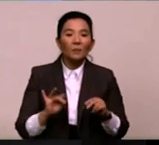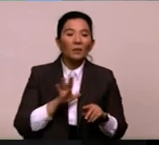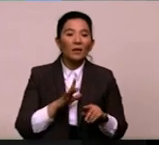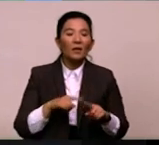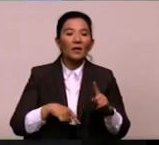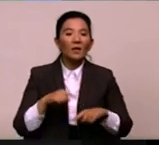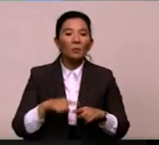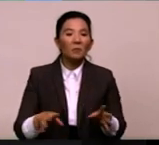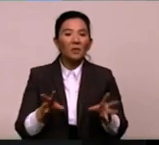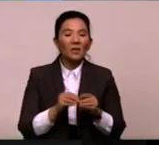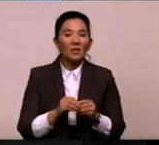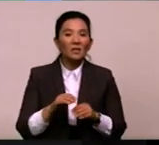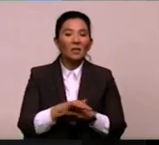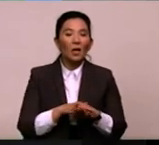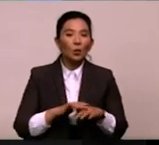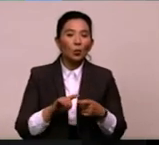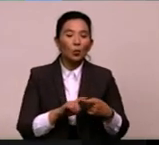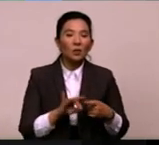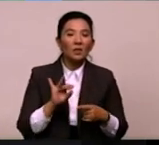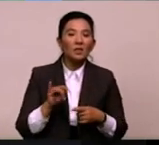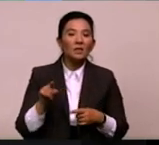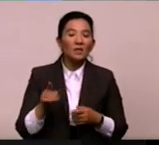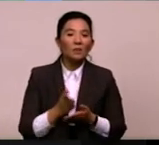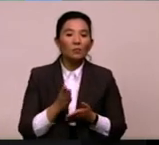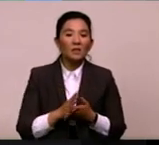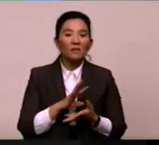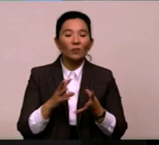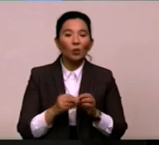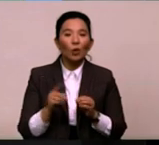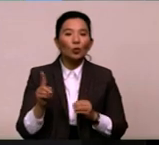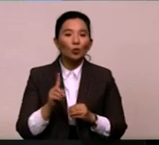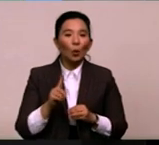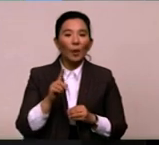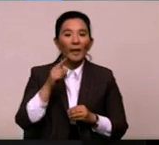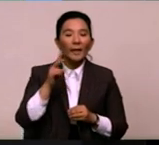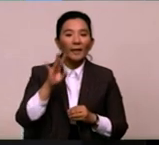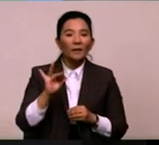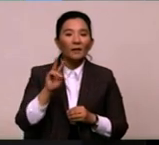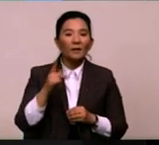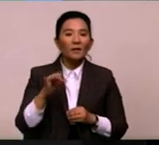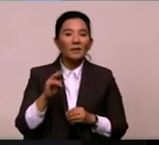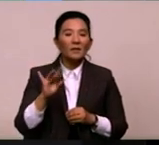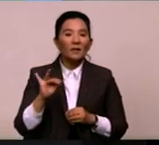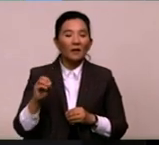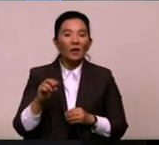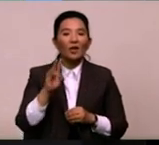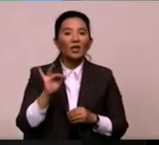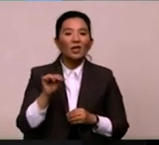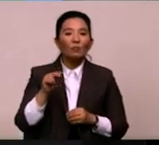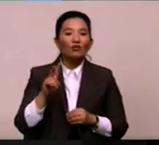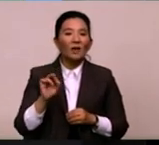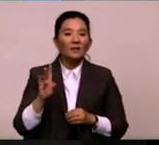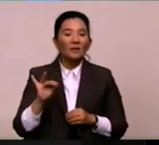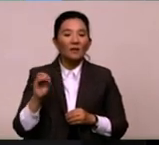союзы кочевых народов, и здесь имеется в виду, что киргизские и кипчакские